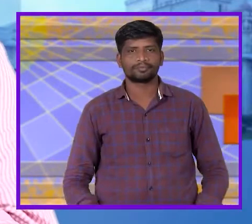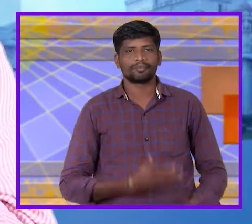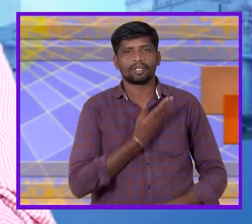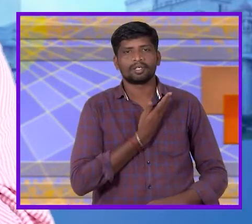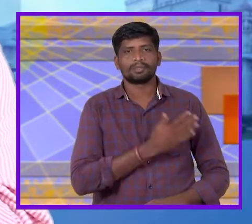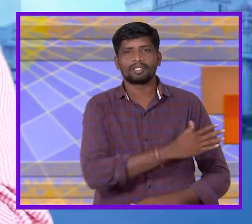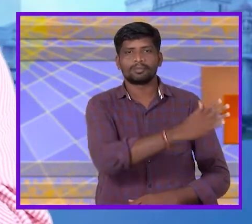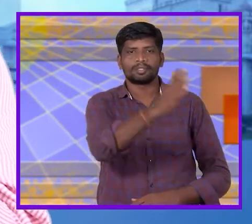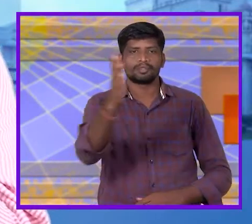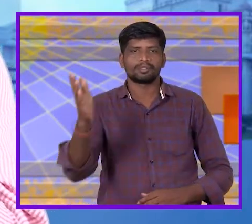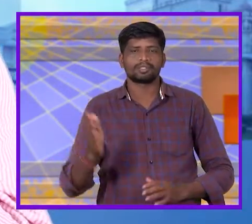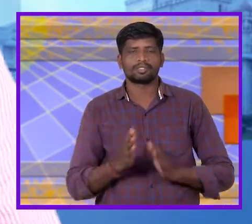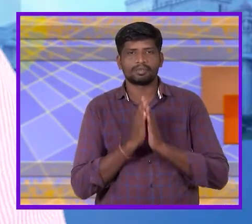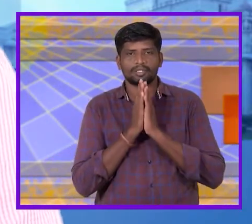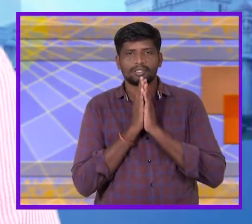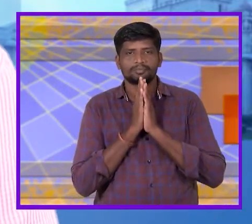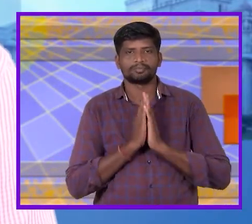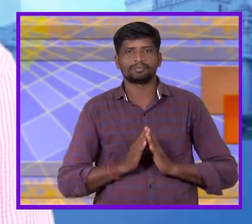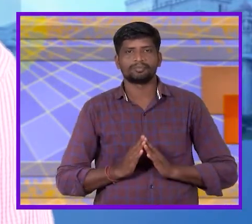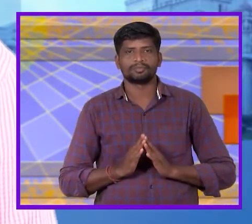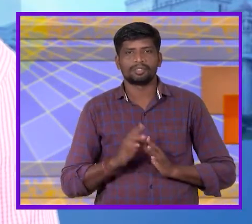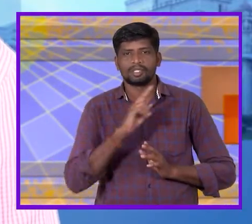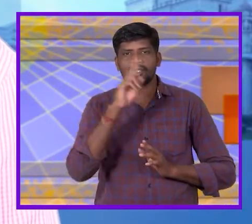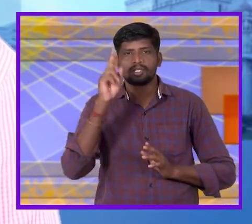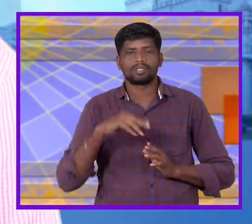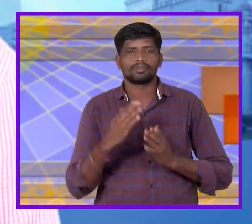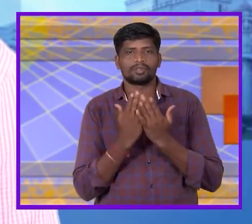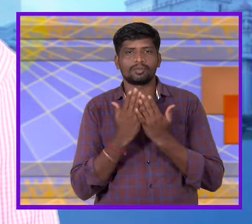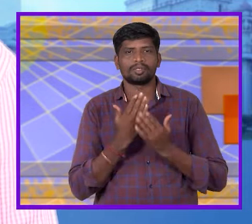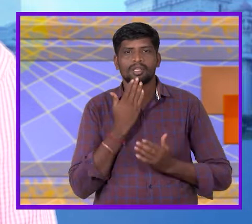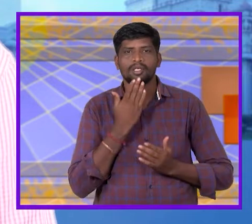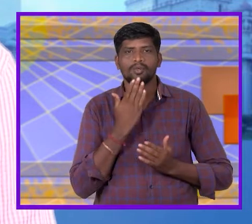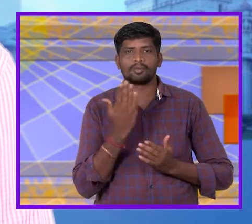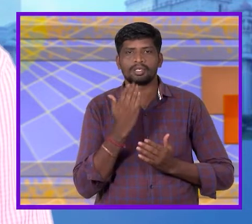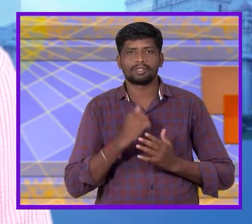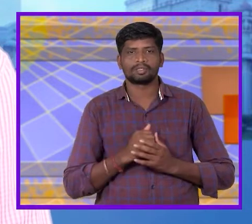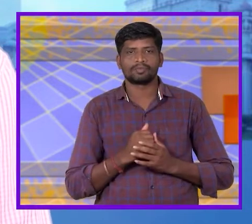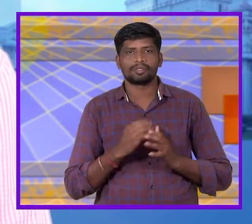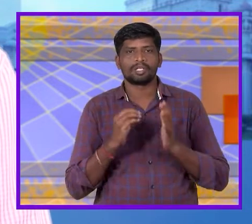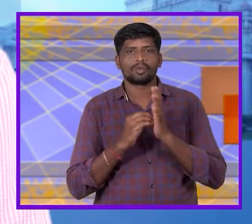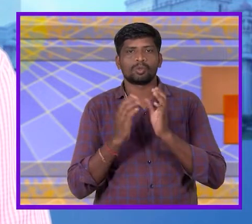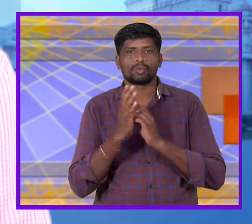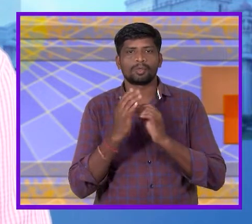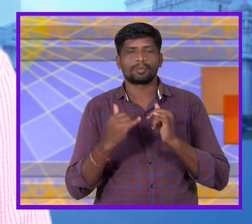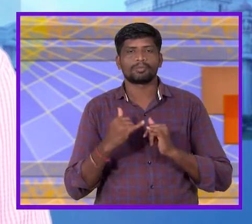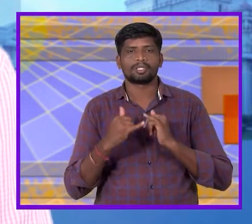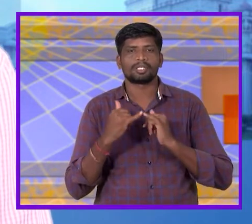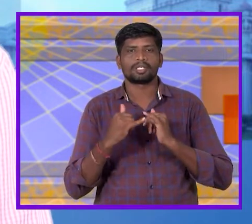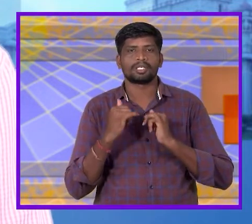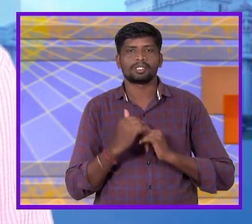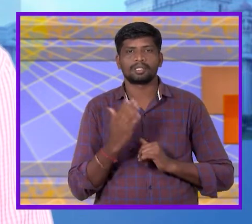அன்பிற்கினிய மாணவ செல்வங்களுக்கு வணக்கம். ஏழாம் வகுப்பு தமிழ் பாடத்தில் விரிவானம் அப்படிங்கிற